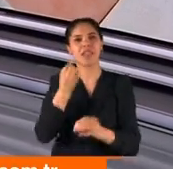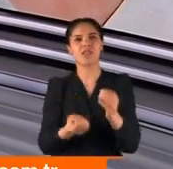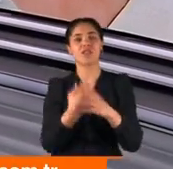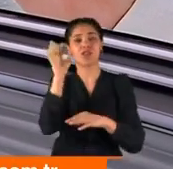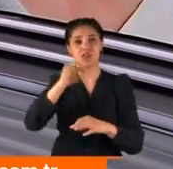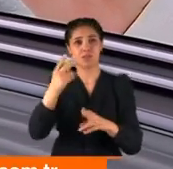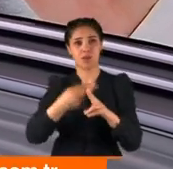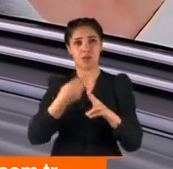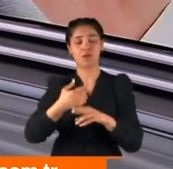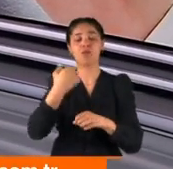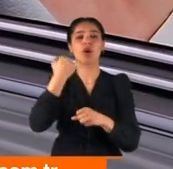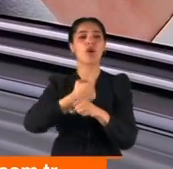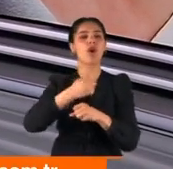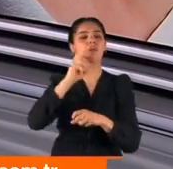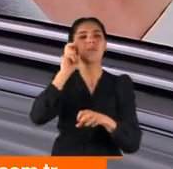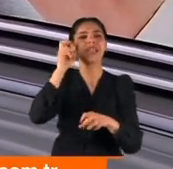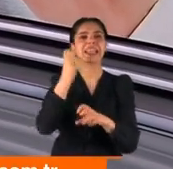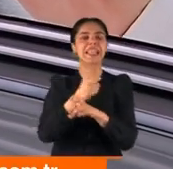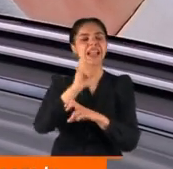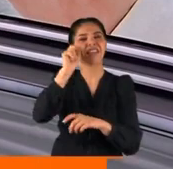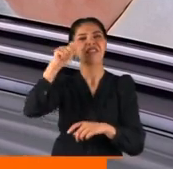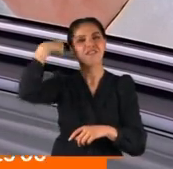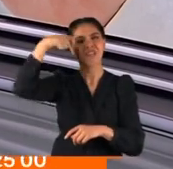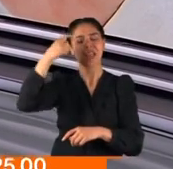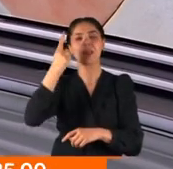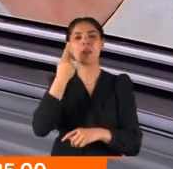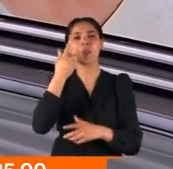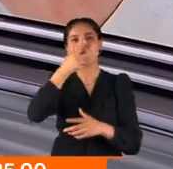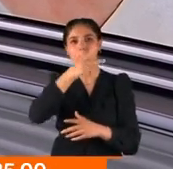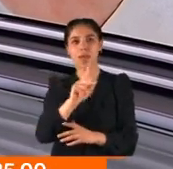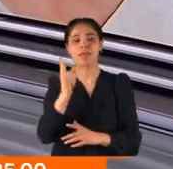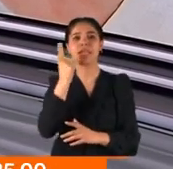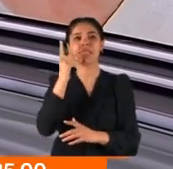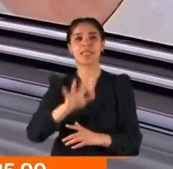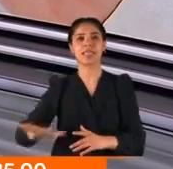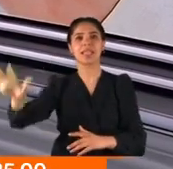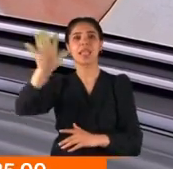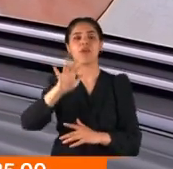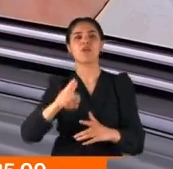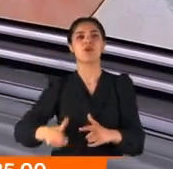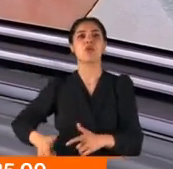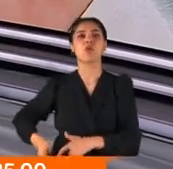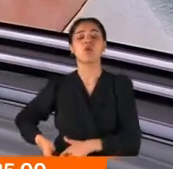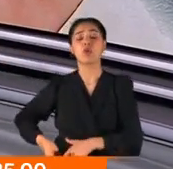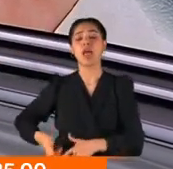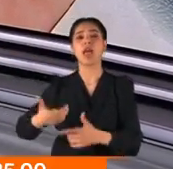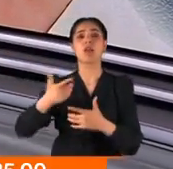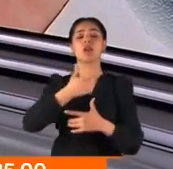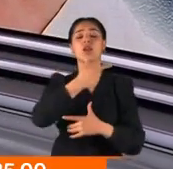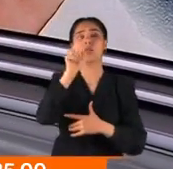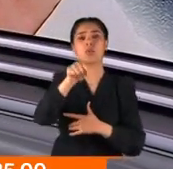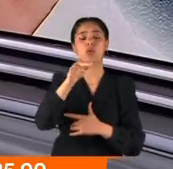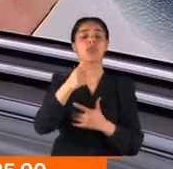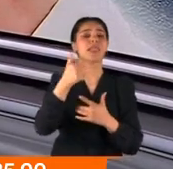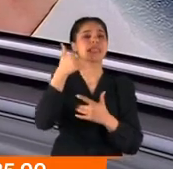örneği Görevimiz Tehlike'yi hatırlatır cinsten. Şimdilik sadece devletin üst kademesinin kullanabildiği yerli ve güvenli telefon düşman eline